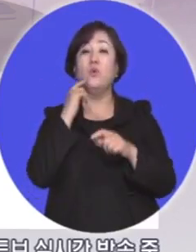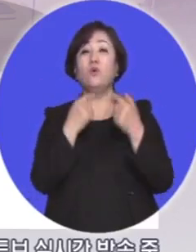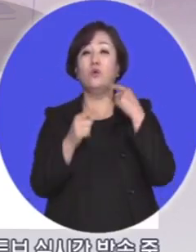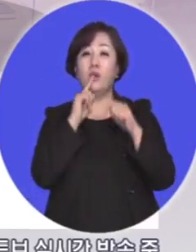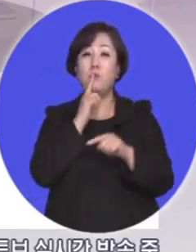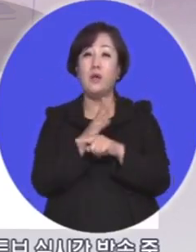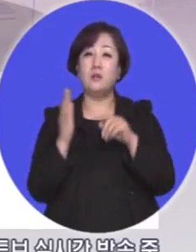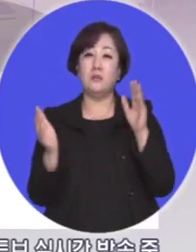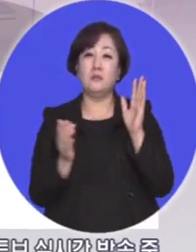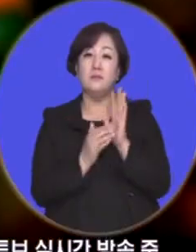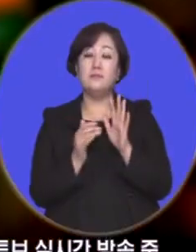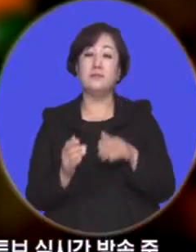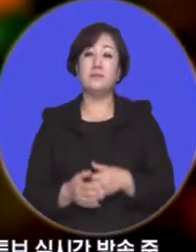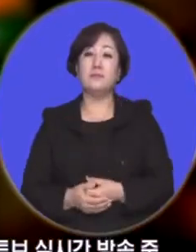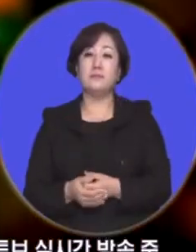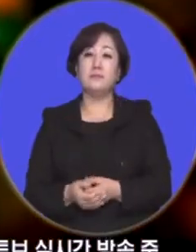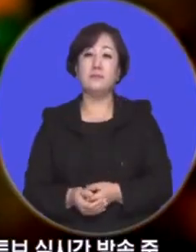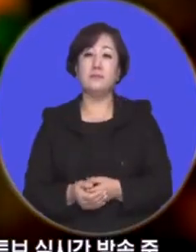기자입니다